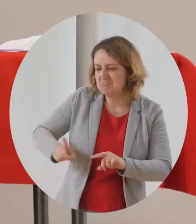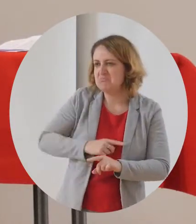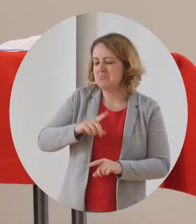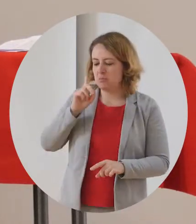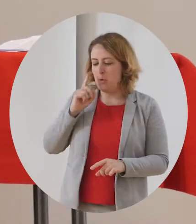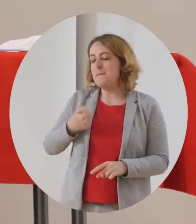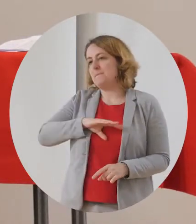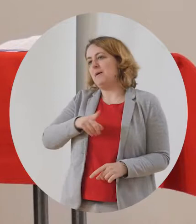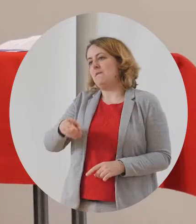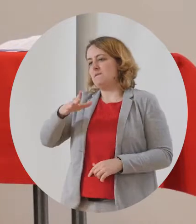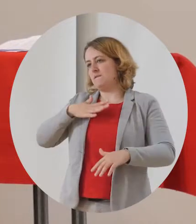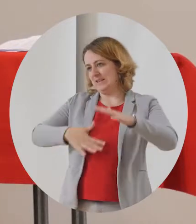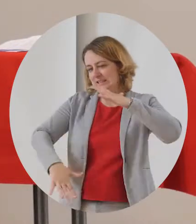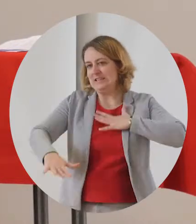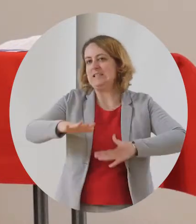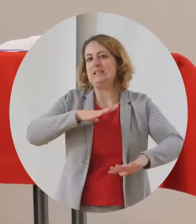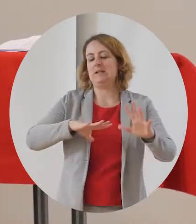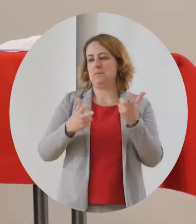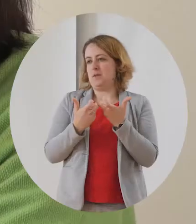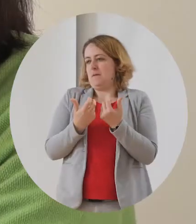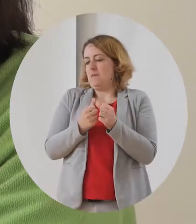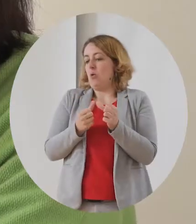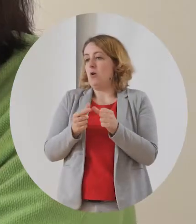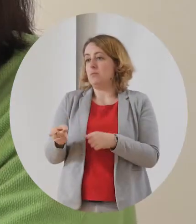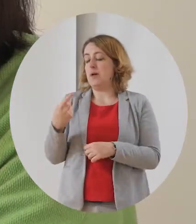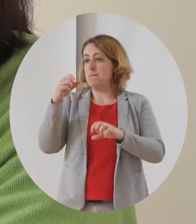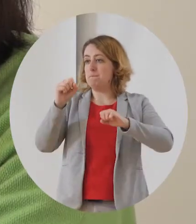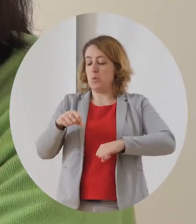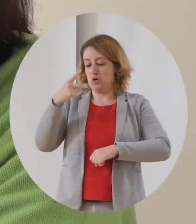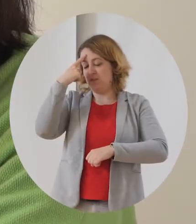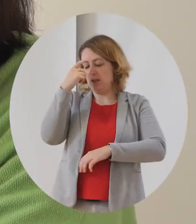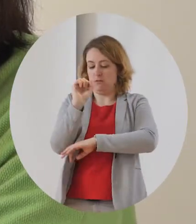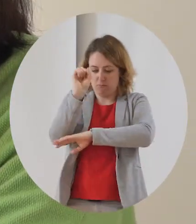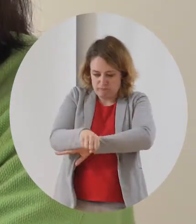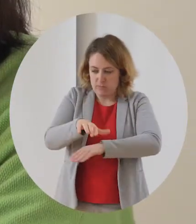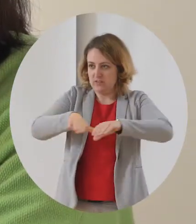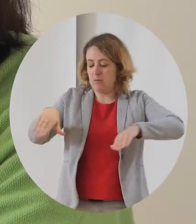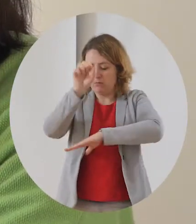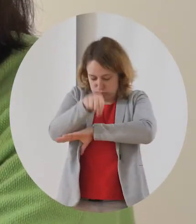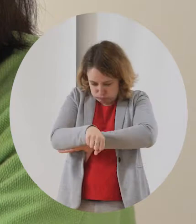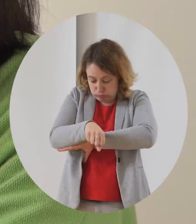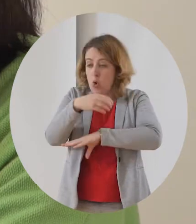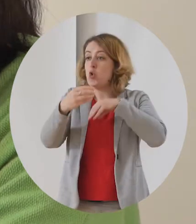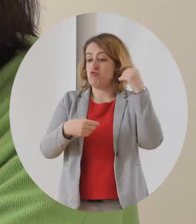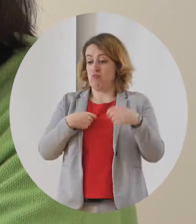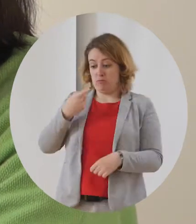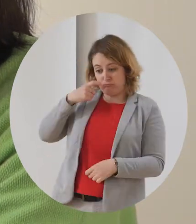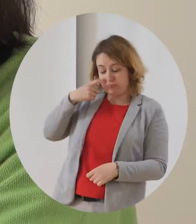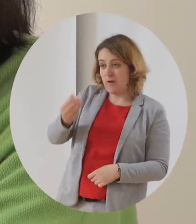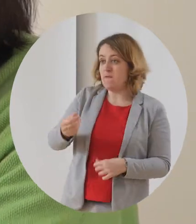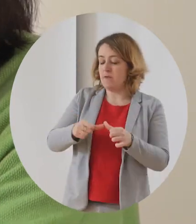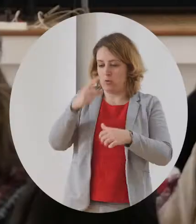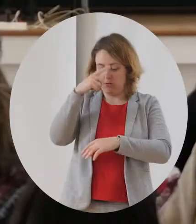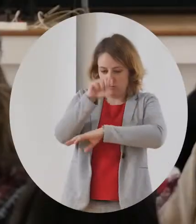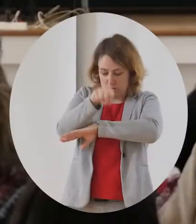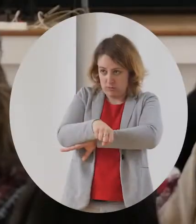curieuses, puisque la fatigue aidant, ils vont par exemple des fois poser carrément la tête sur la table, ou bien moi j'en ai vu